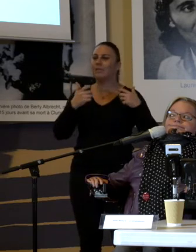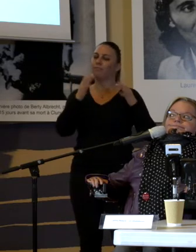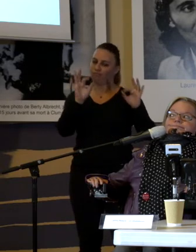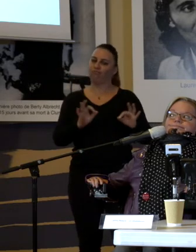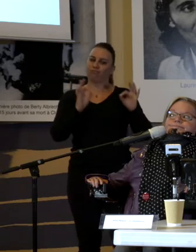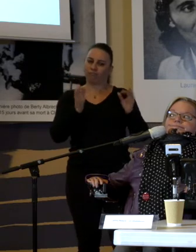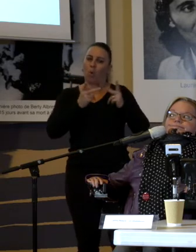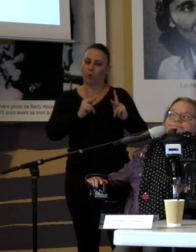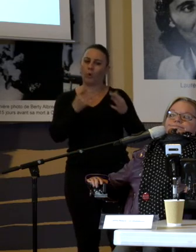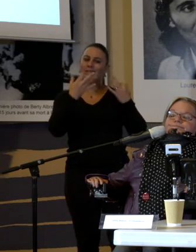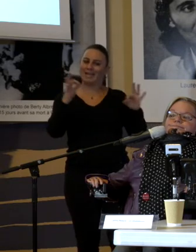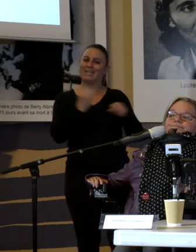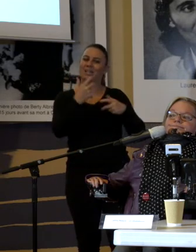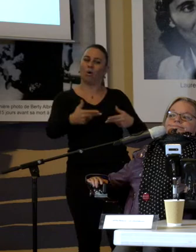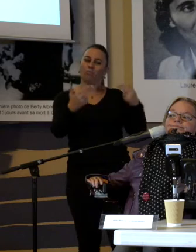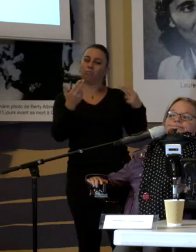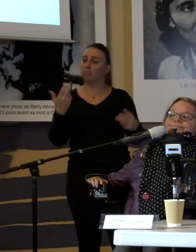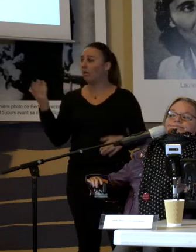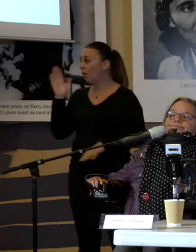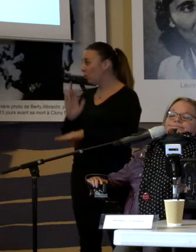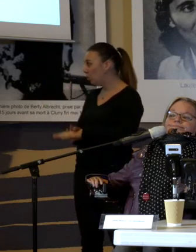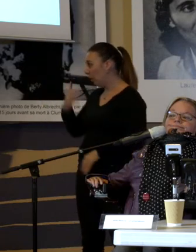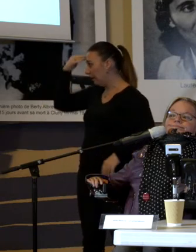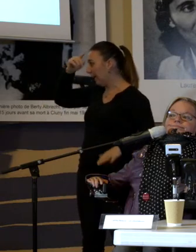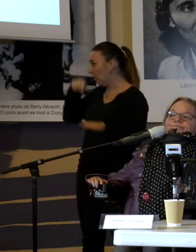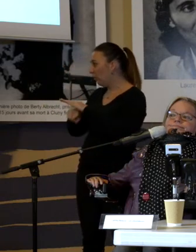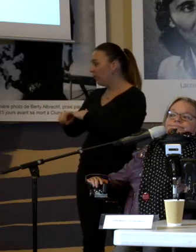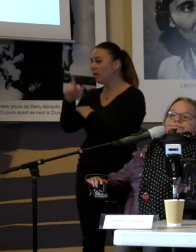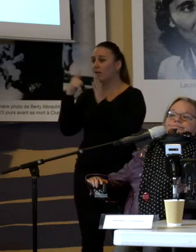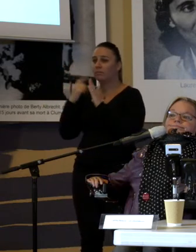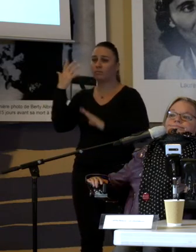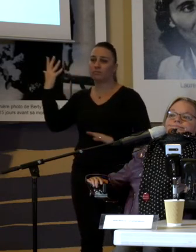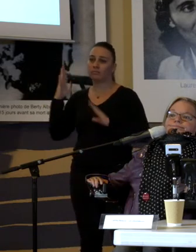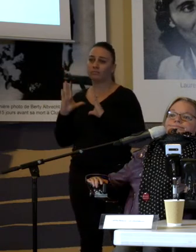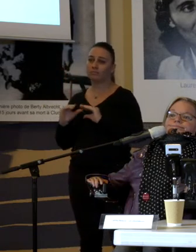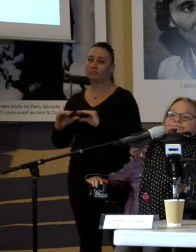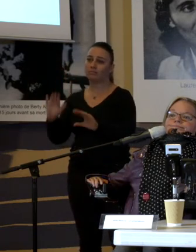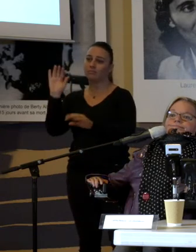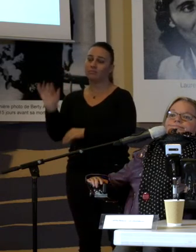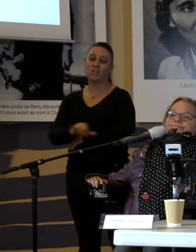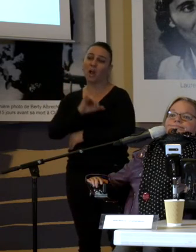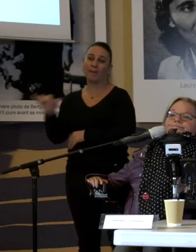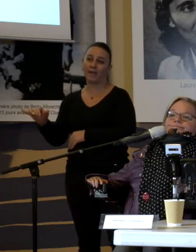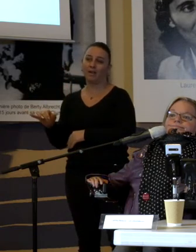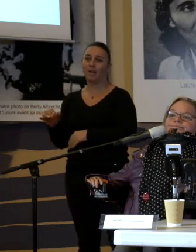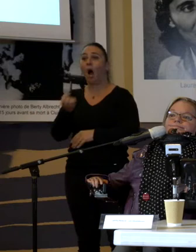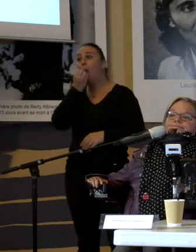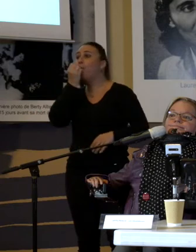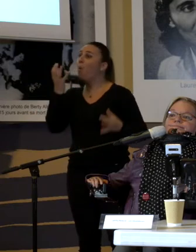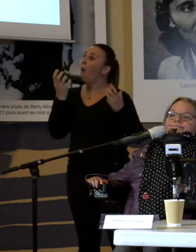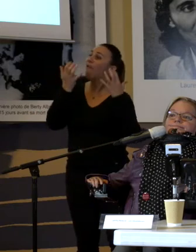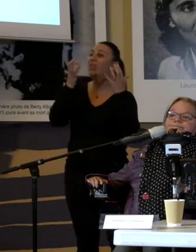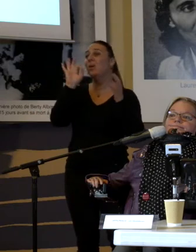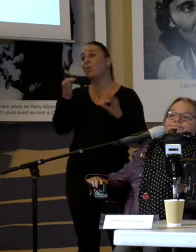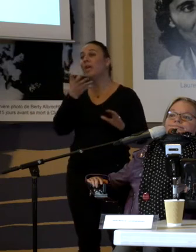Malheureusement, et c'était prévisible compte tenu du cadre, cette loi de 2005 n'a jamais été appliquée. C'était encore une bonne intention, mais